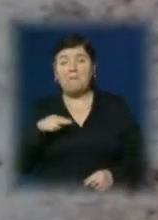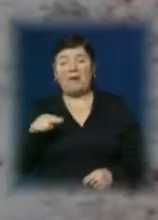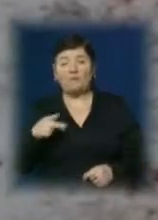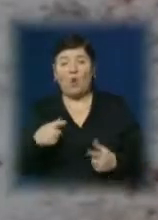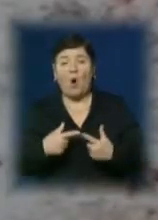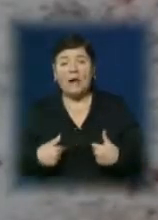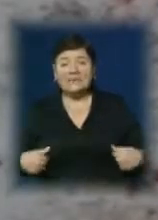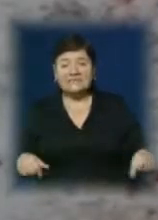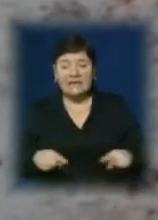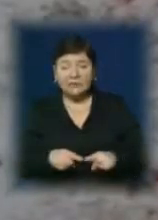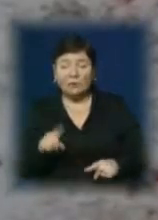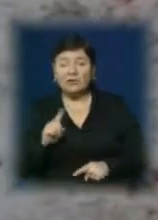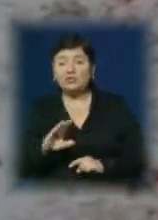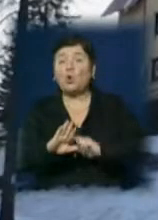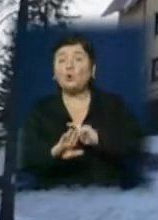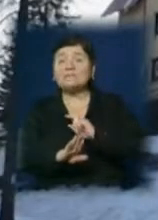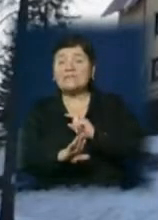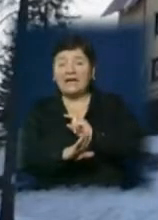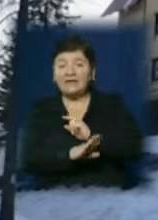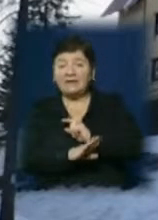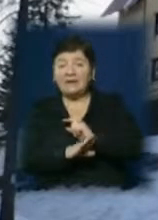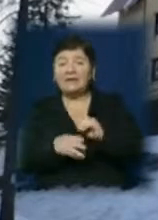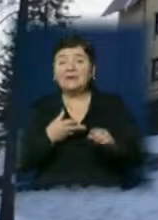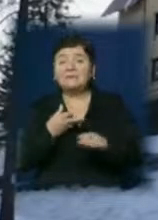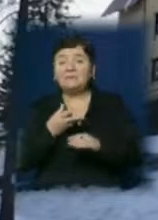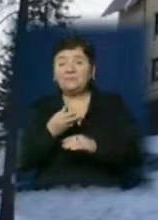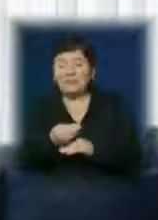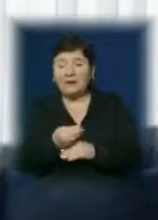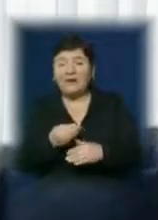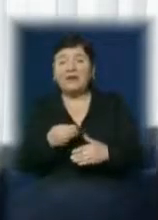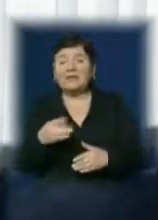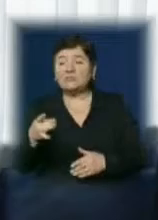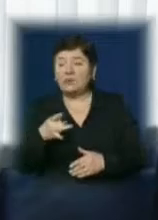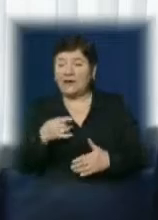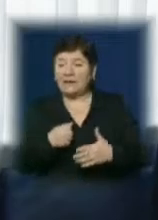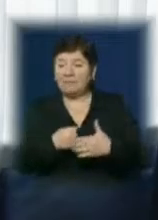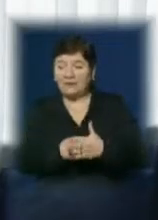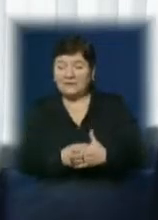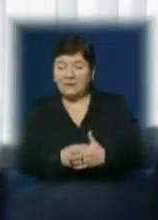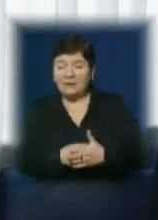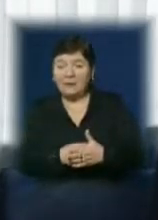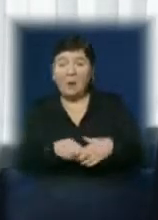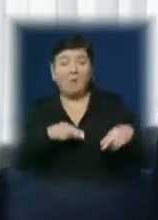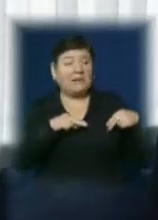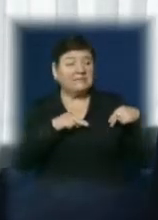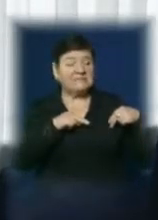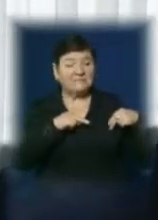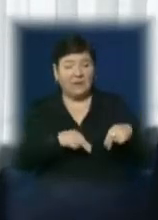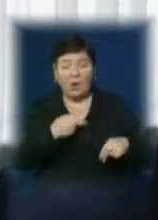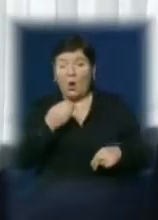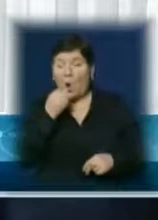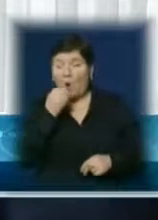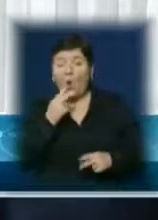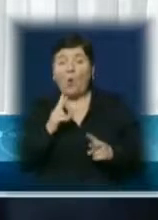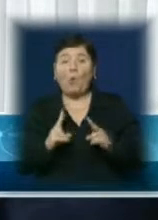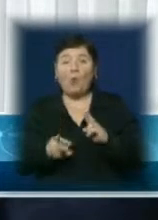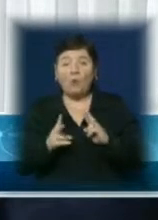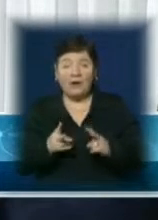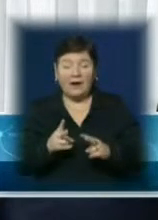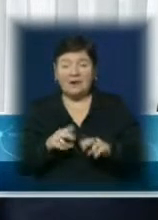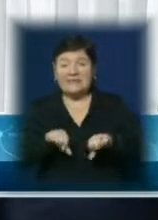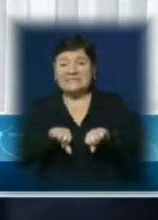виник через те, що останні відмовились оплатити замовлення в ресторані бази. Працівник турбази і кухар, в одного зламана нога,